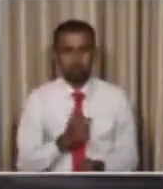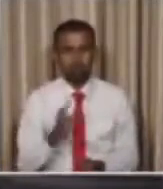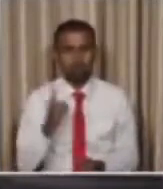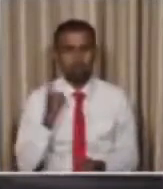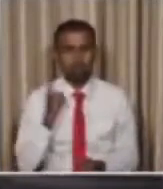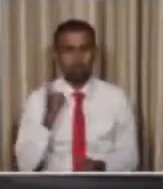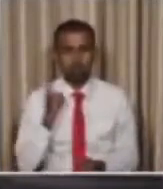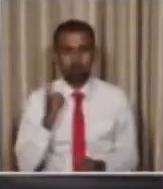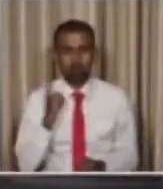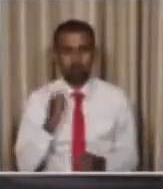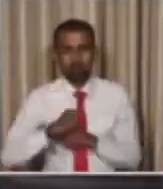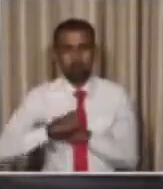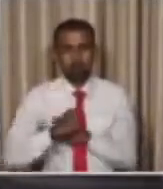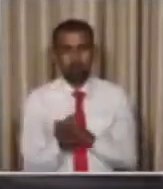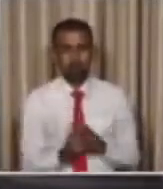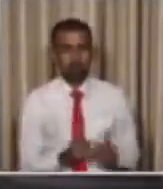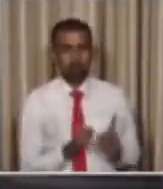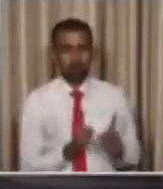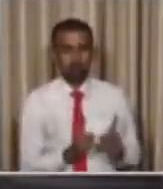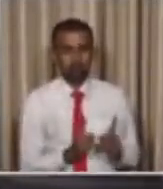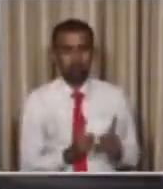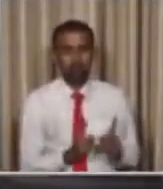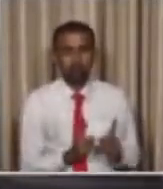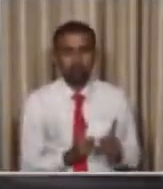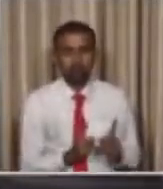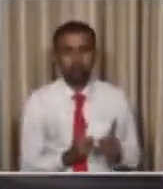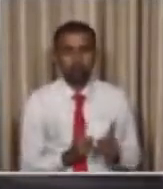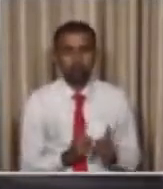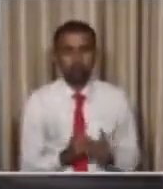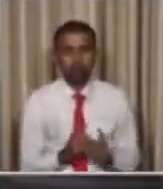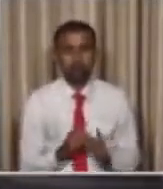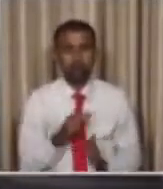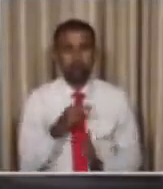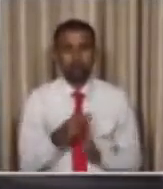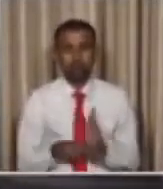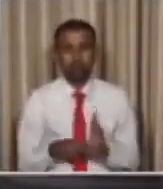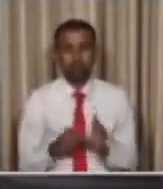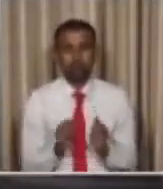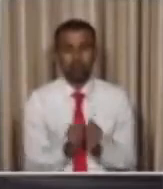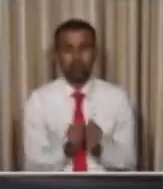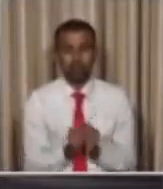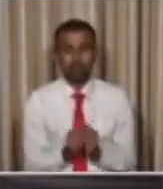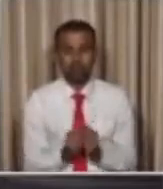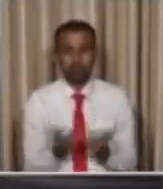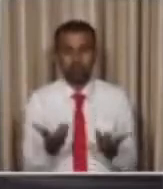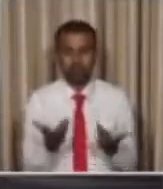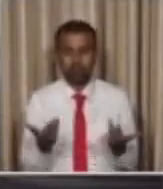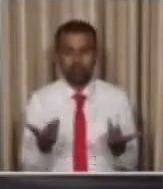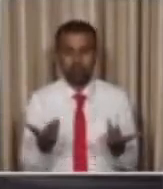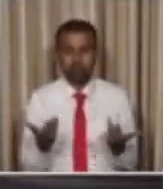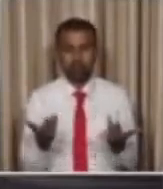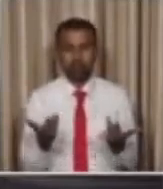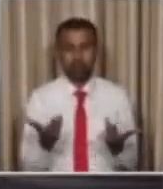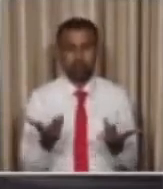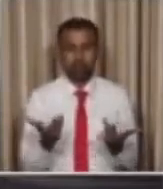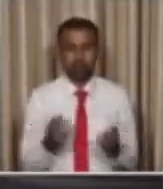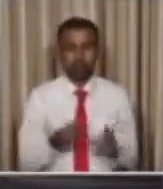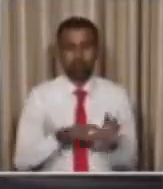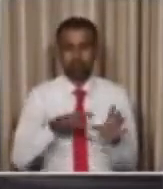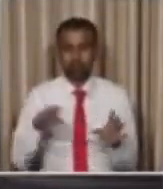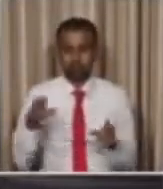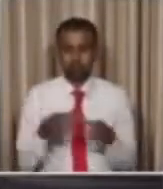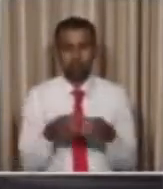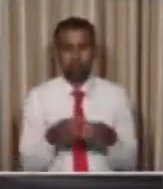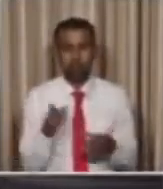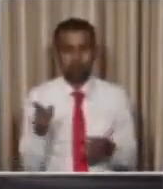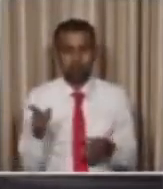හමුදාවක බලහත්කාරයෙන් රඳවාගෙන ජාතික කටයුත්තක් කරන්න හැකියාව නැහැ. මේ ඉවත් වෙච්ච